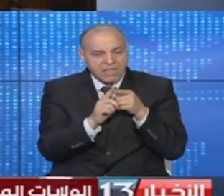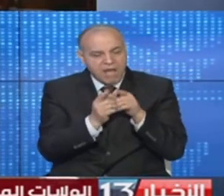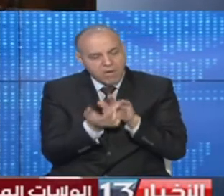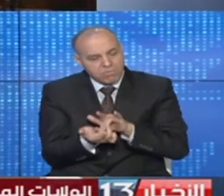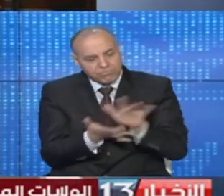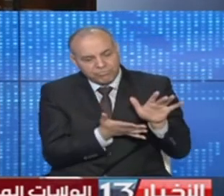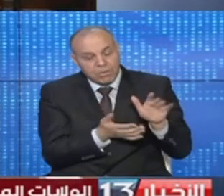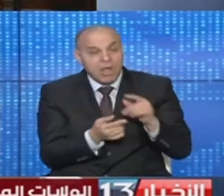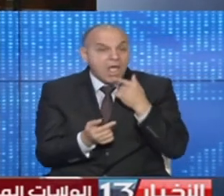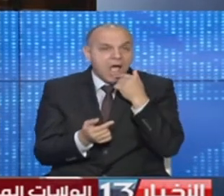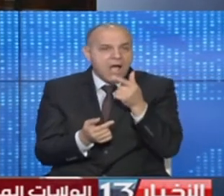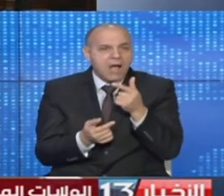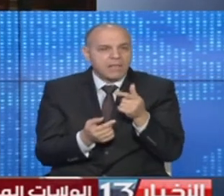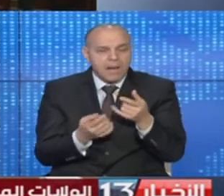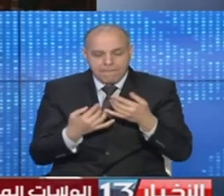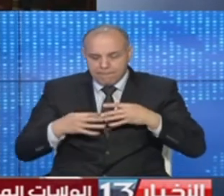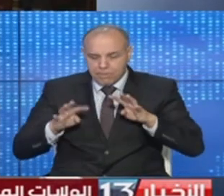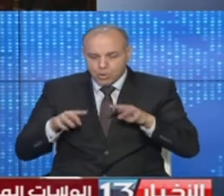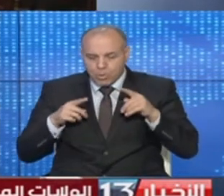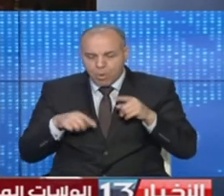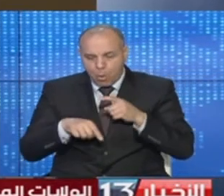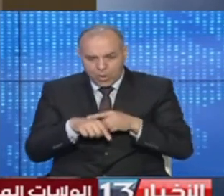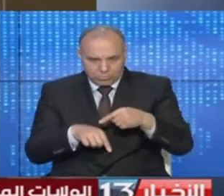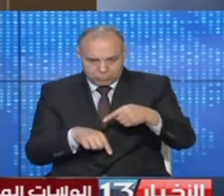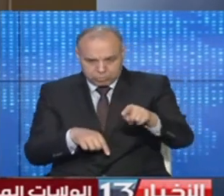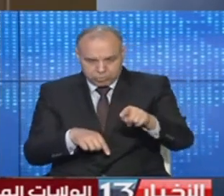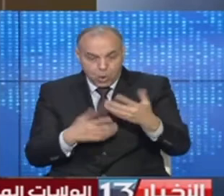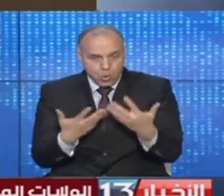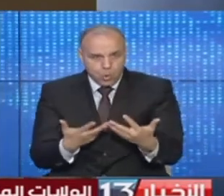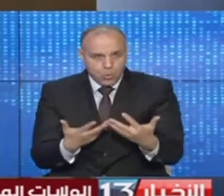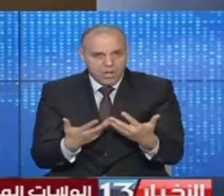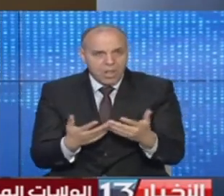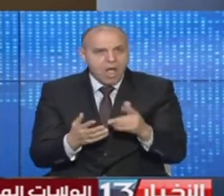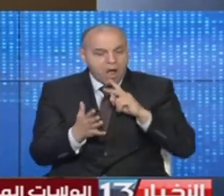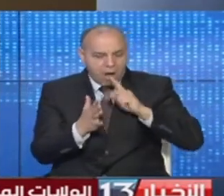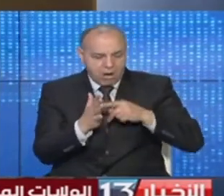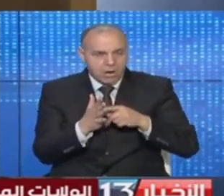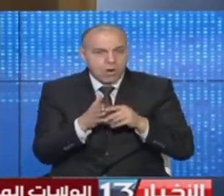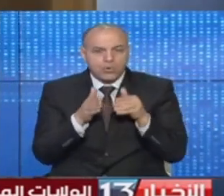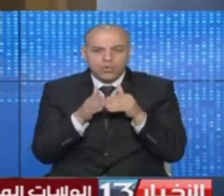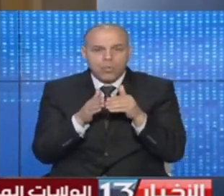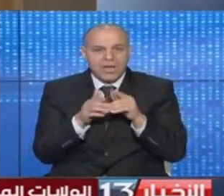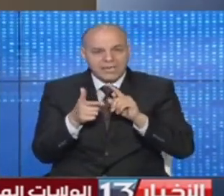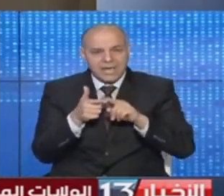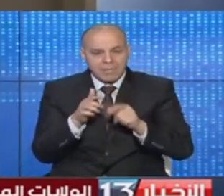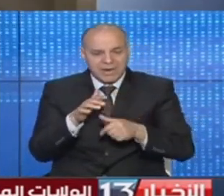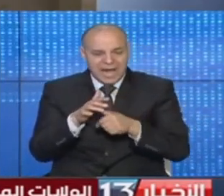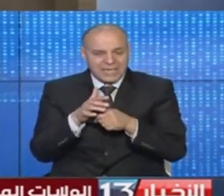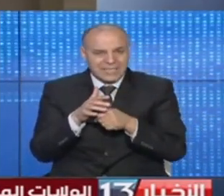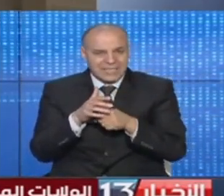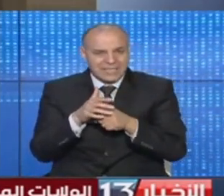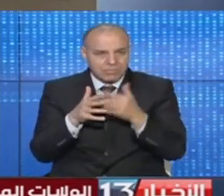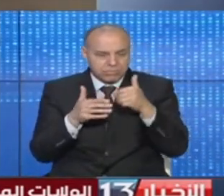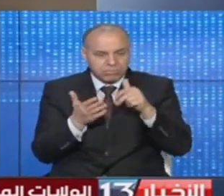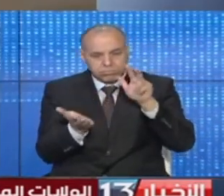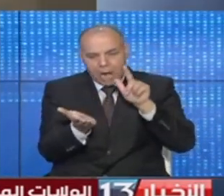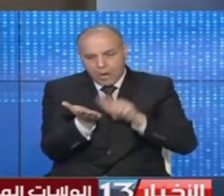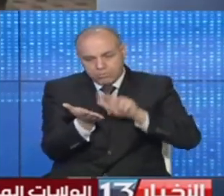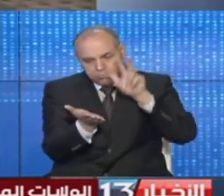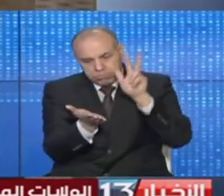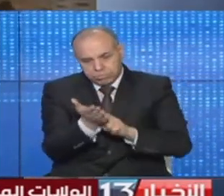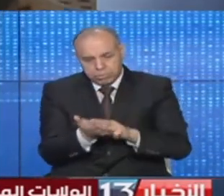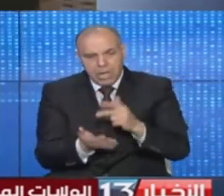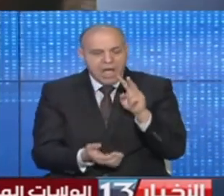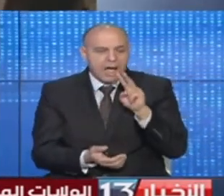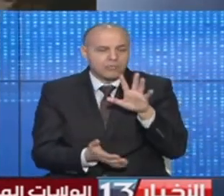عزله. وسيطرح مجلس النواب في وقت لاحق اليوم مشروع قرار يطالب نائب الرئيس مايك بينس بتفعيل التعديل